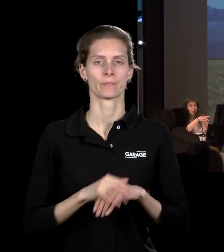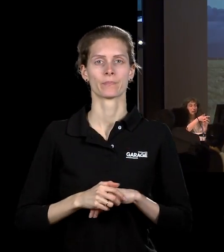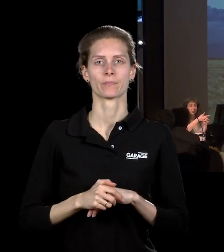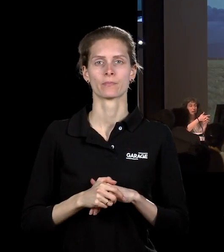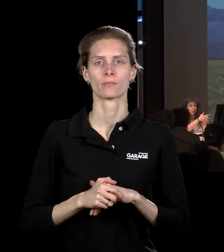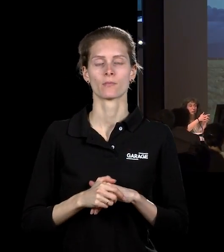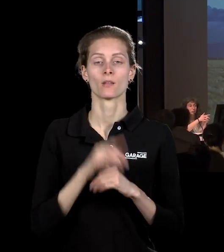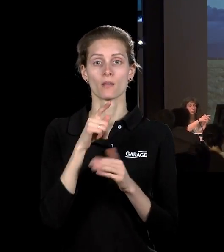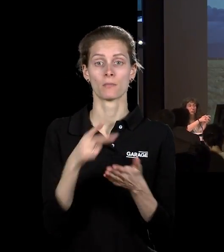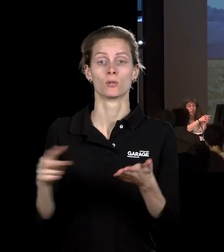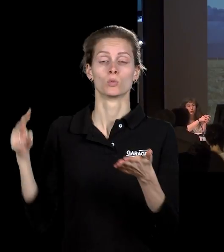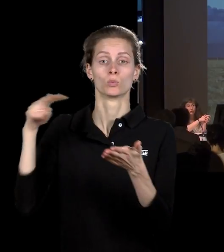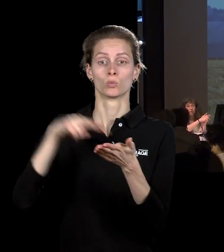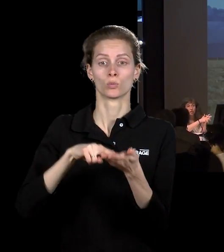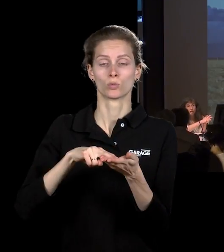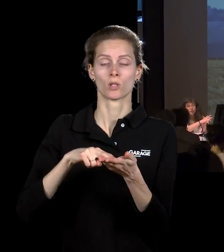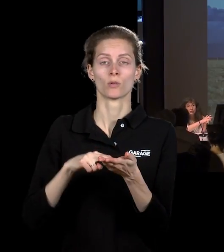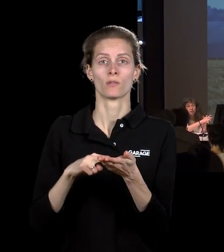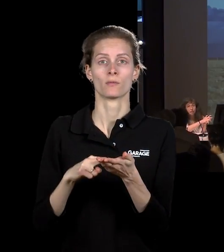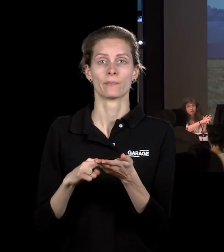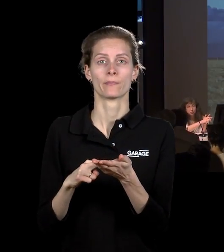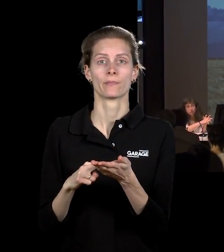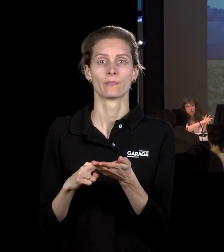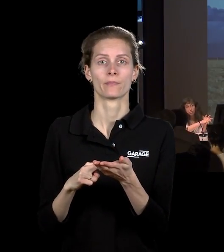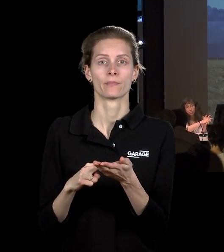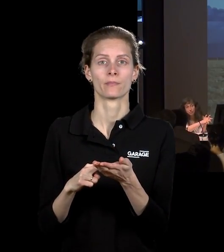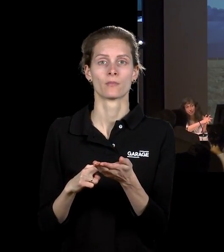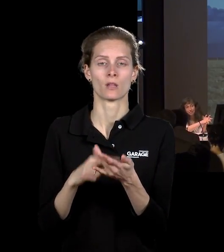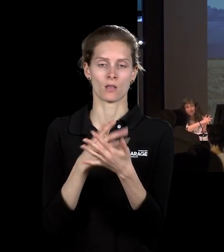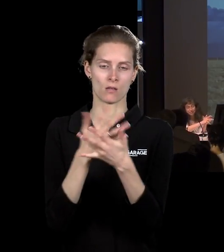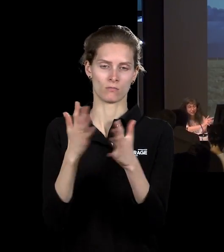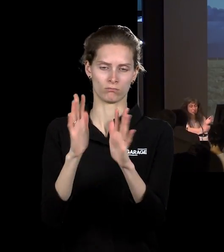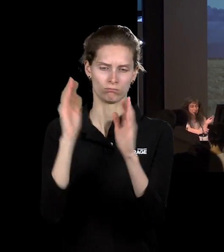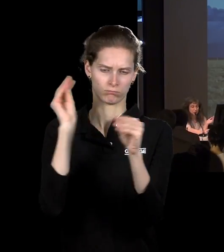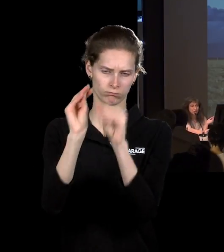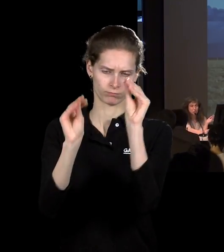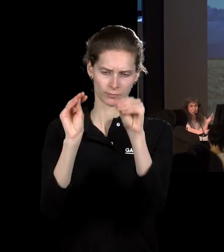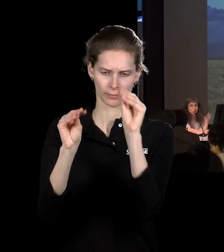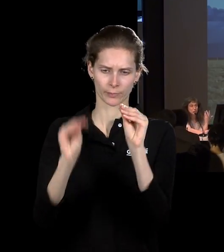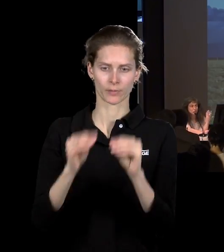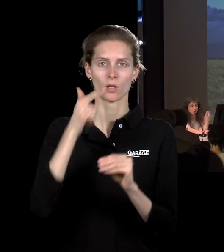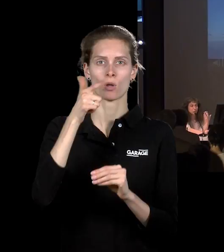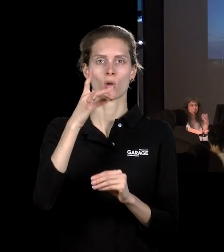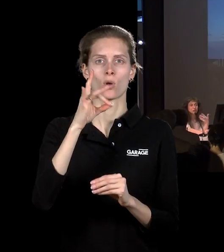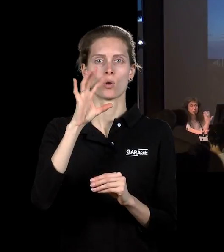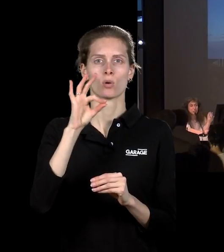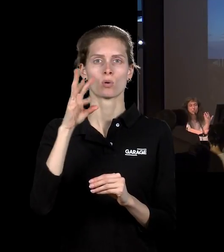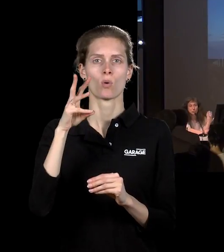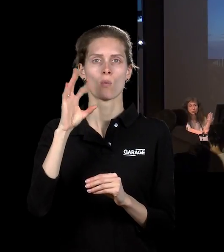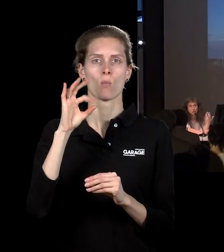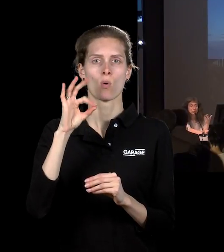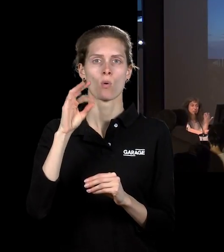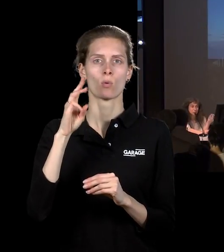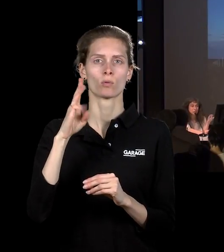И ставят там вот такой чистовый лес громоотводов. То есть идея в том, что ты должен вот в это